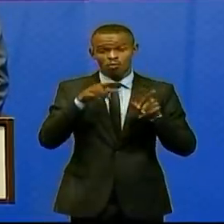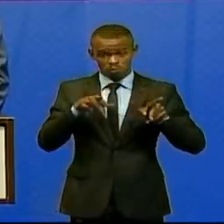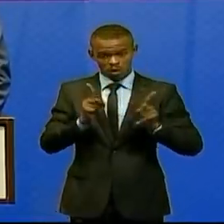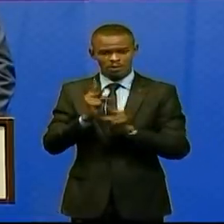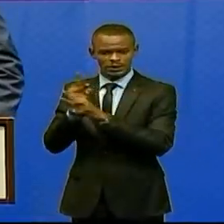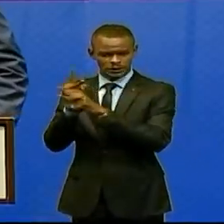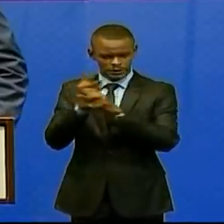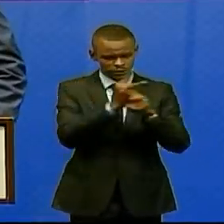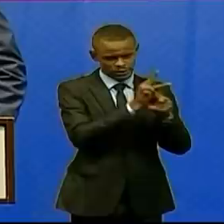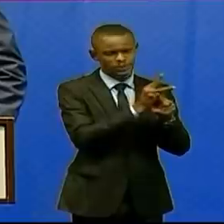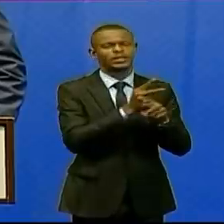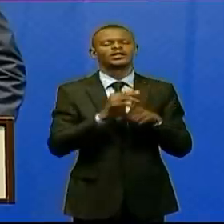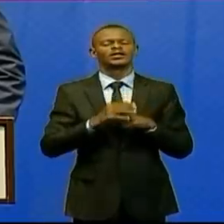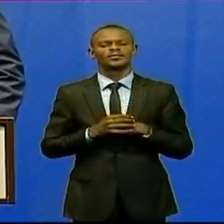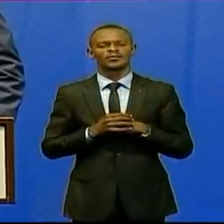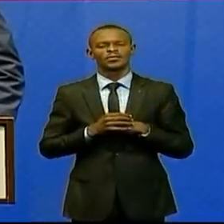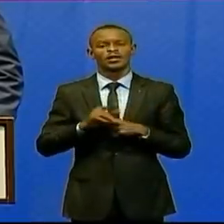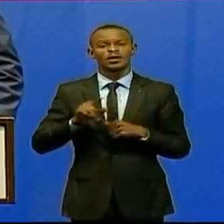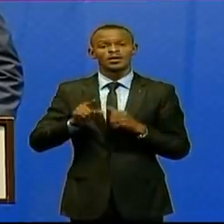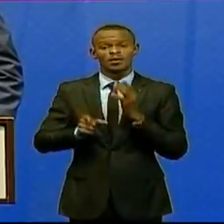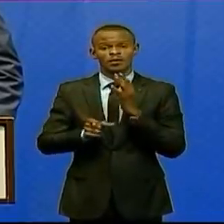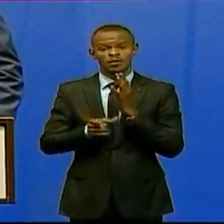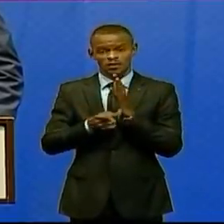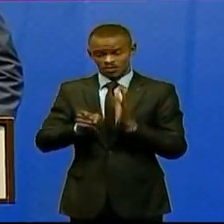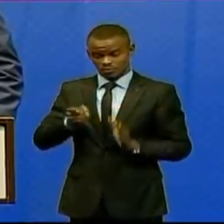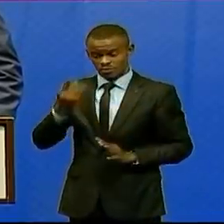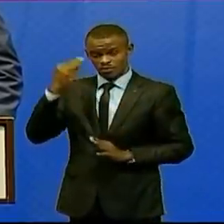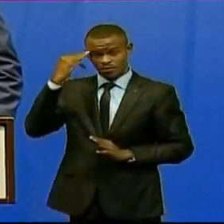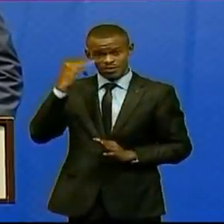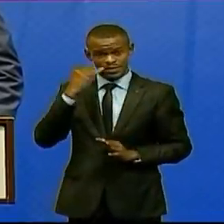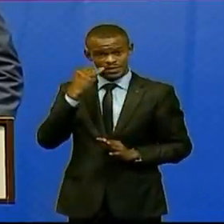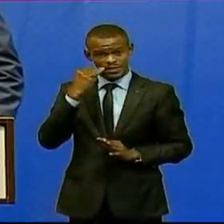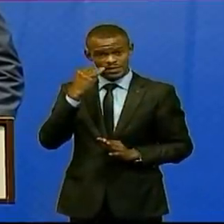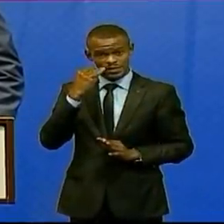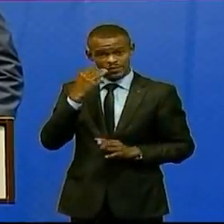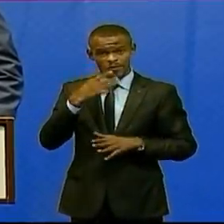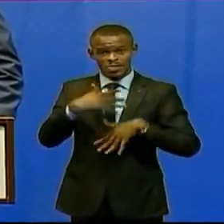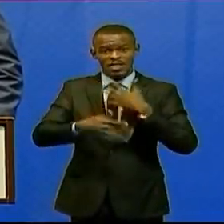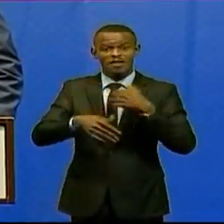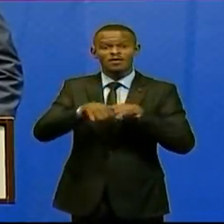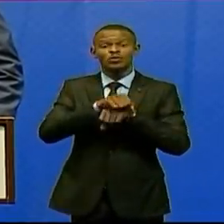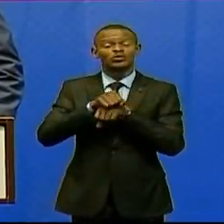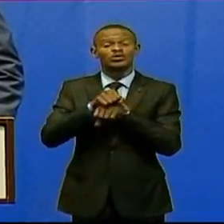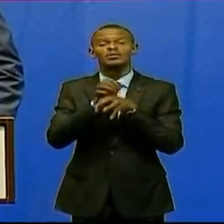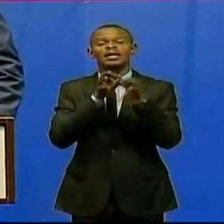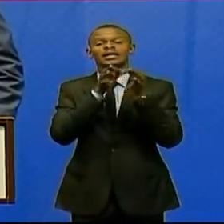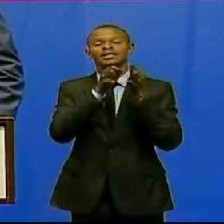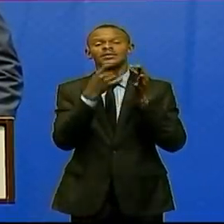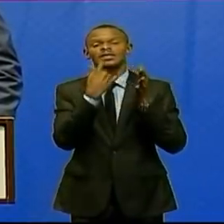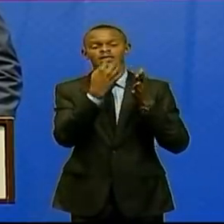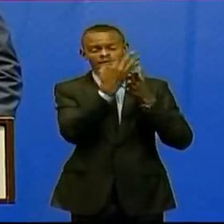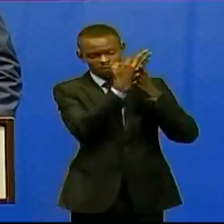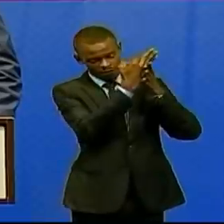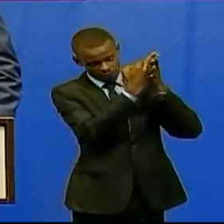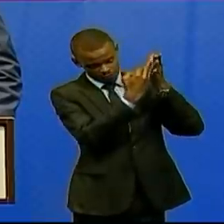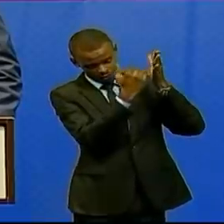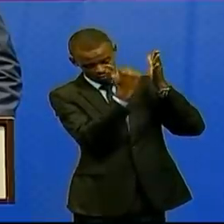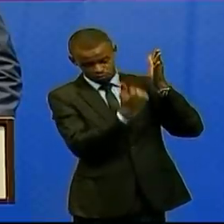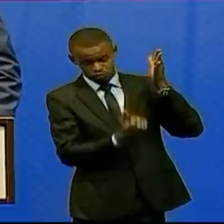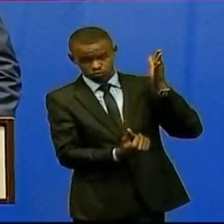ministre a précisé que le fichier général de la population est un système de traitement des